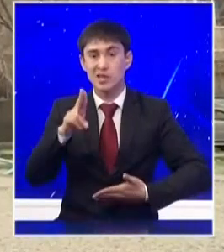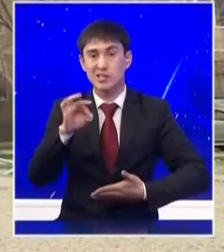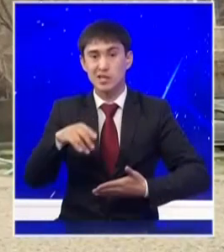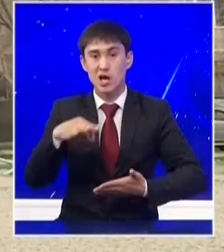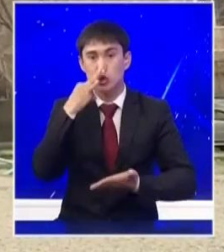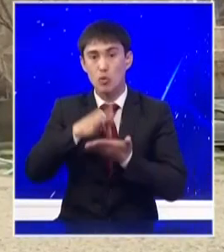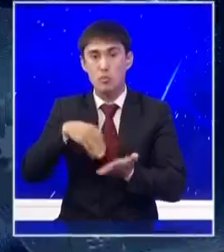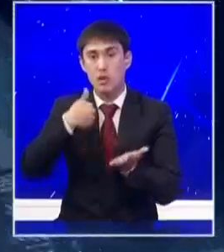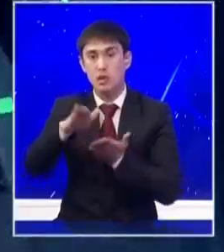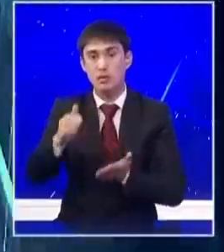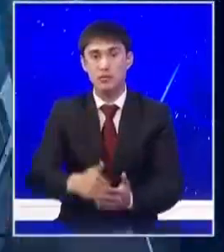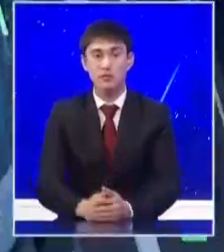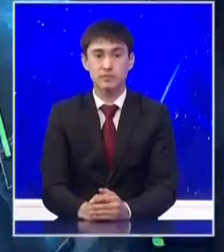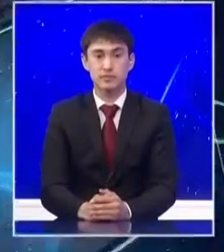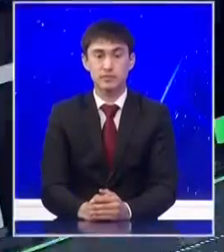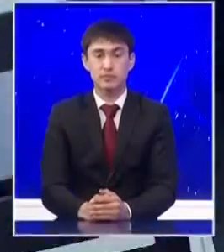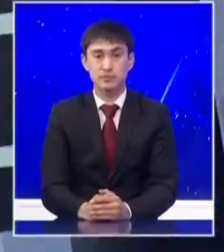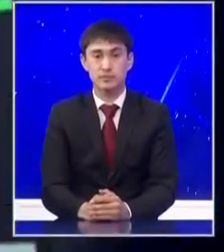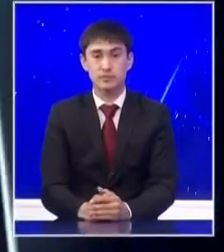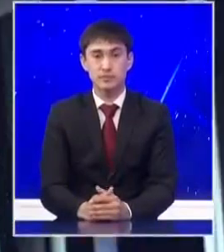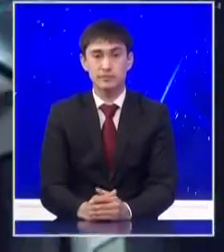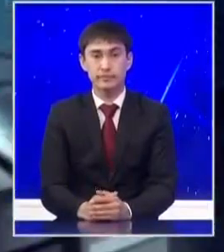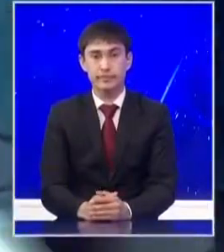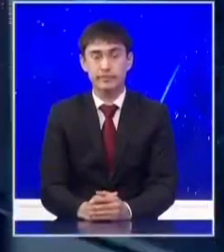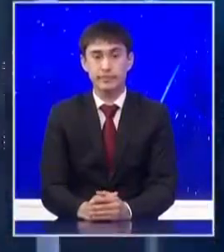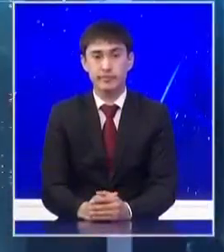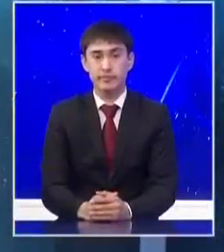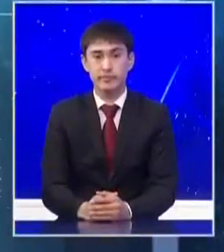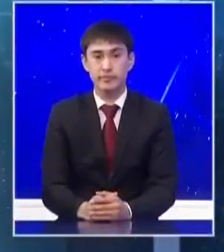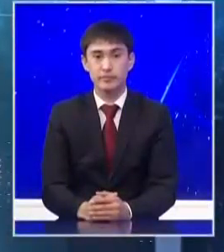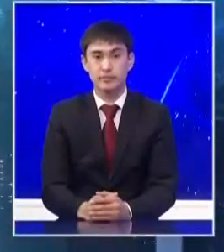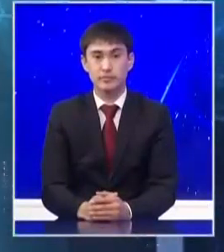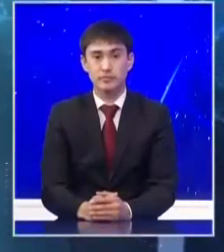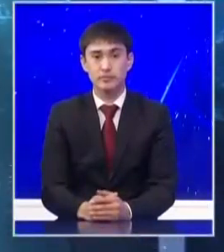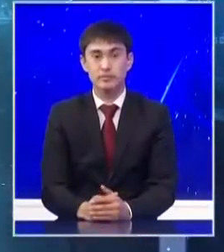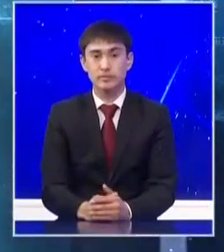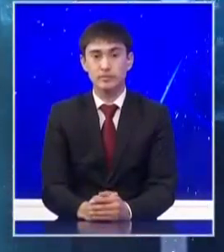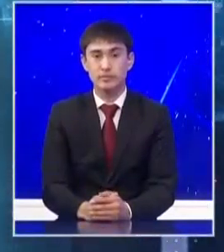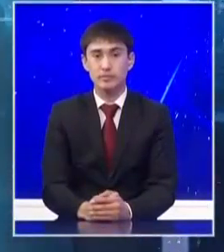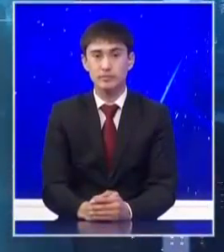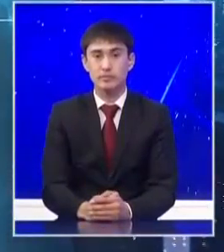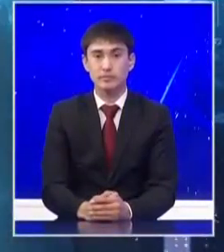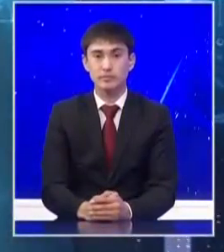бас тартты. Мадина Мұратбекқызы, Надир Хамзин, Жетсу телеарнасы.